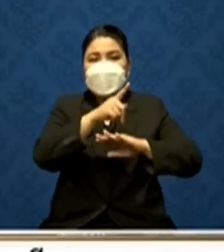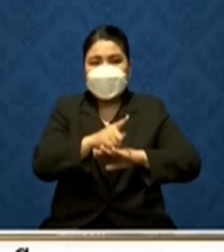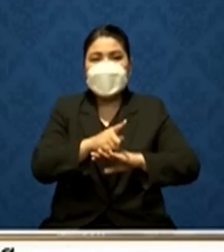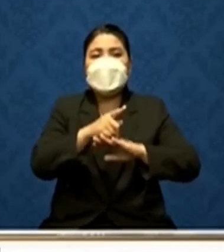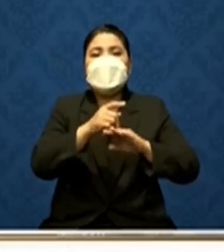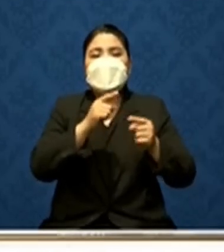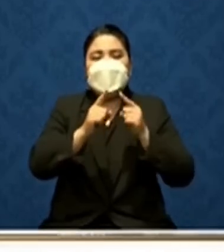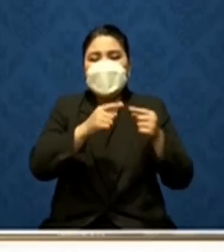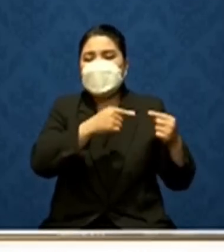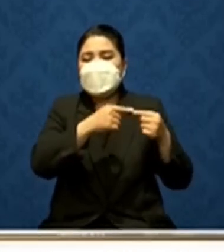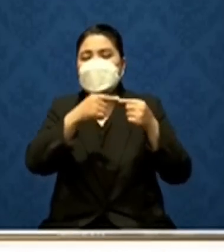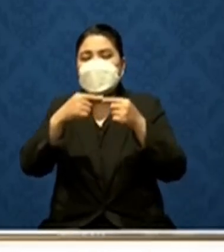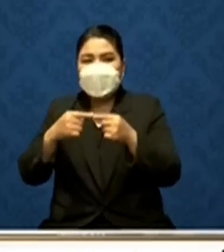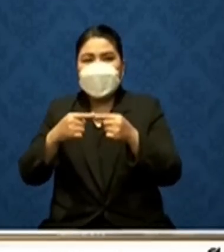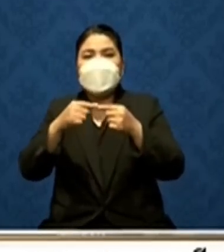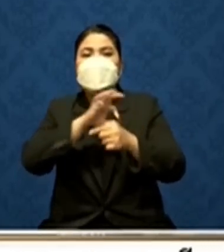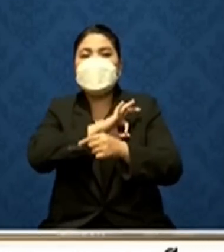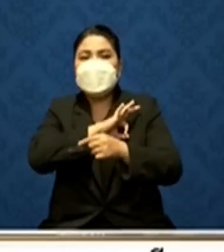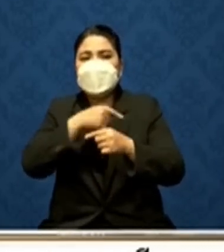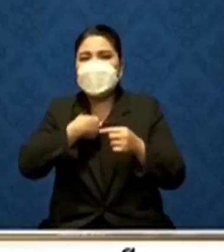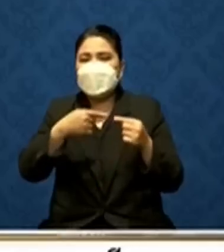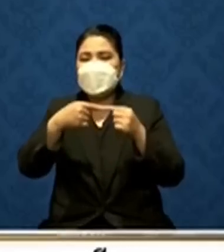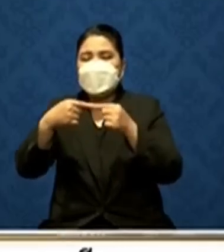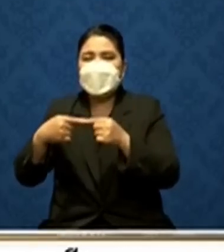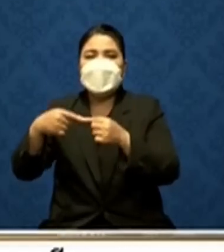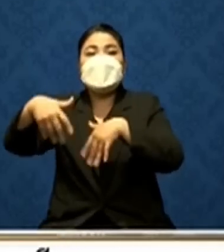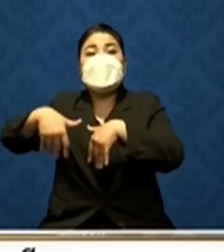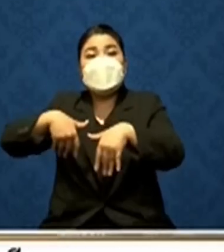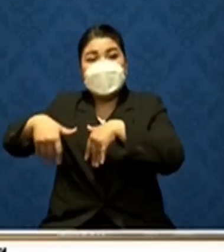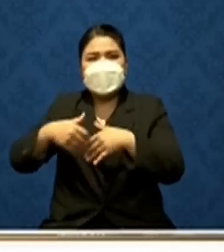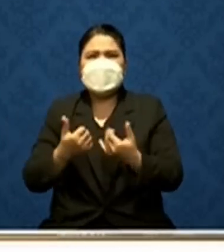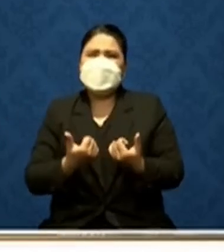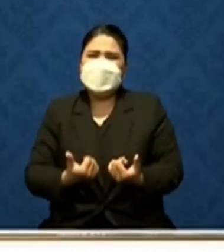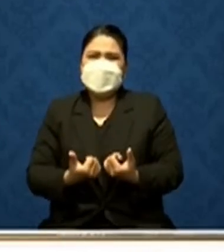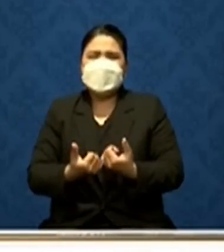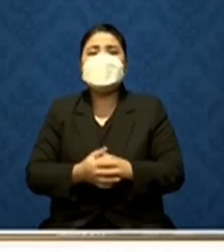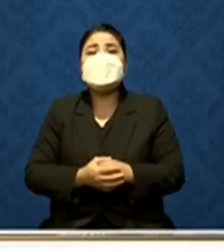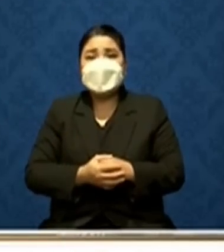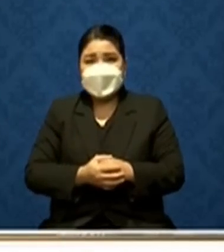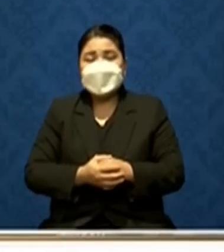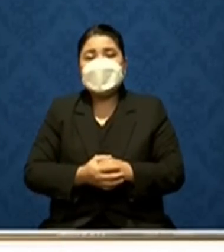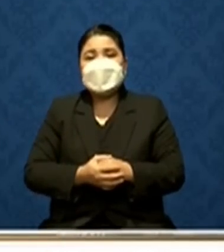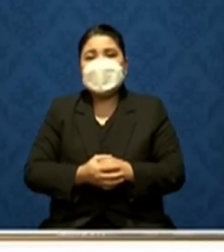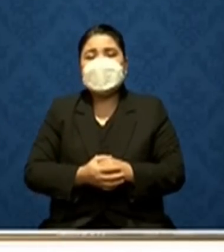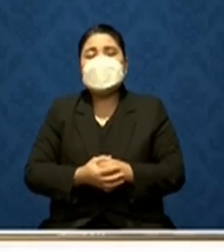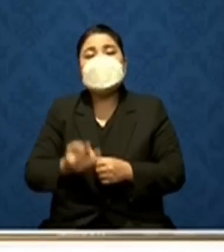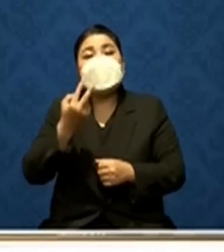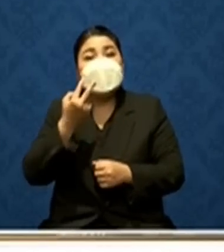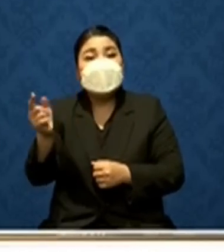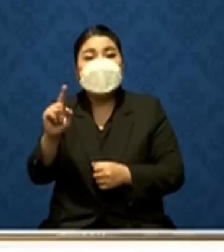ไปถึงพี่น้องประชาชนถ้าเราจะเห็นได้ว่าใน 8ปีที่ผ่าน